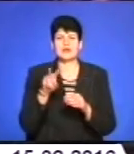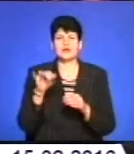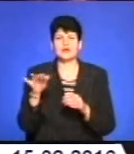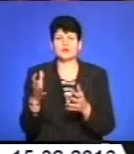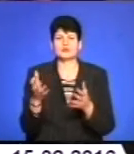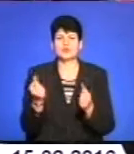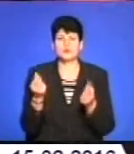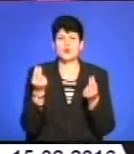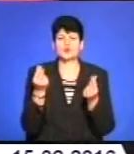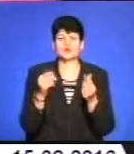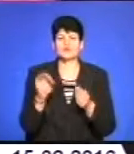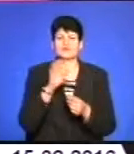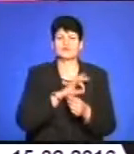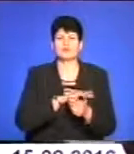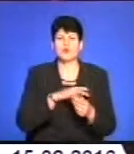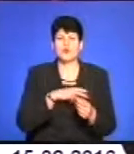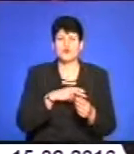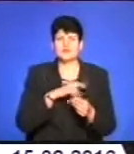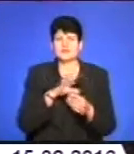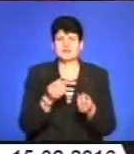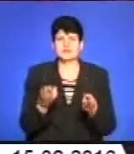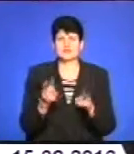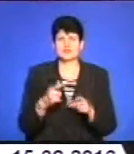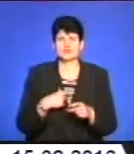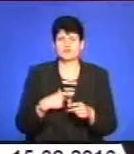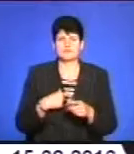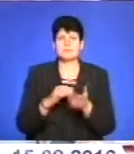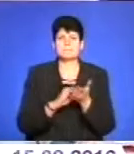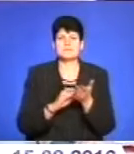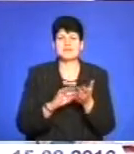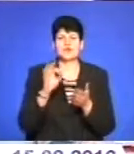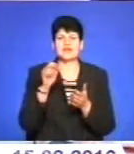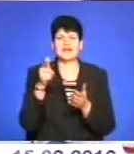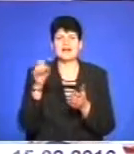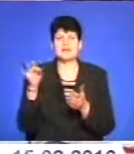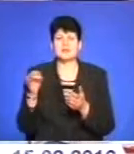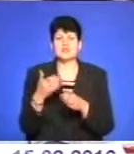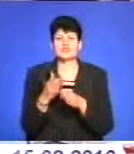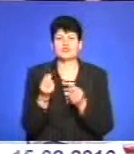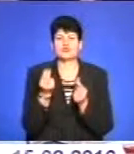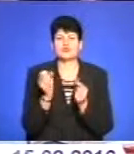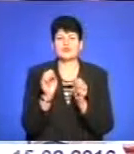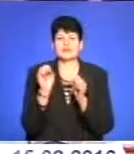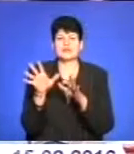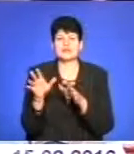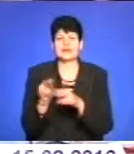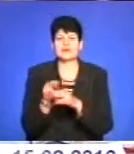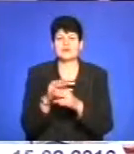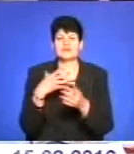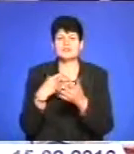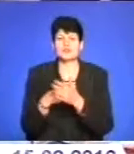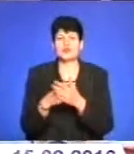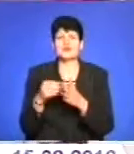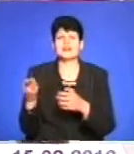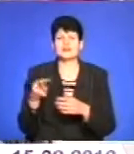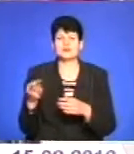грошову винагороду, але не всі залишили її собі. Зокрема, письменник Олег Герман жертвує частину коштів на лікування свого літературного